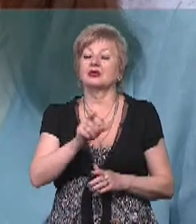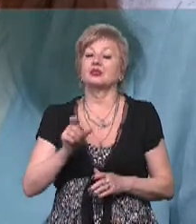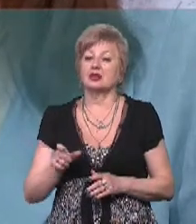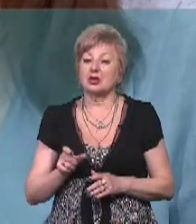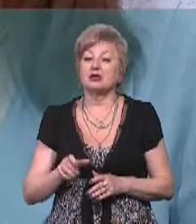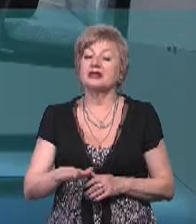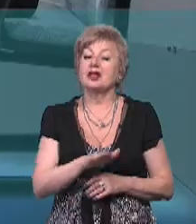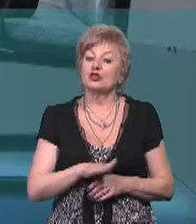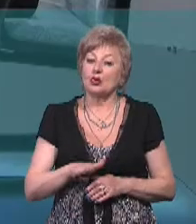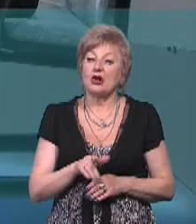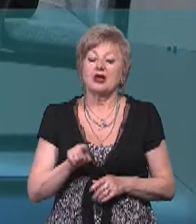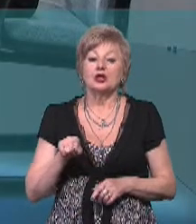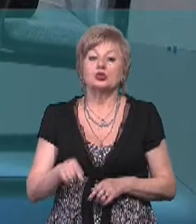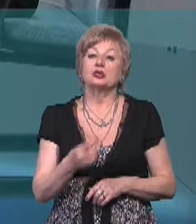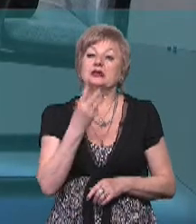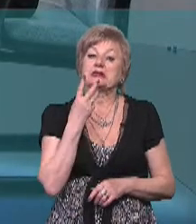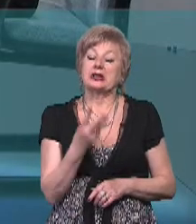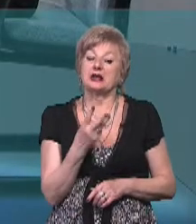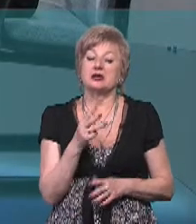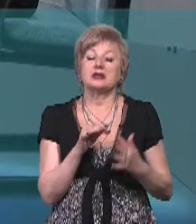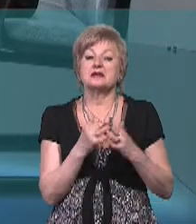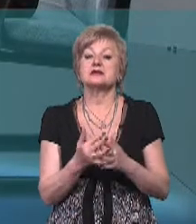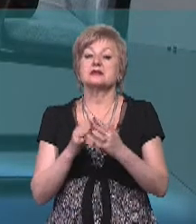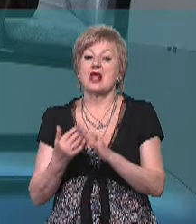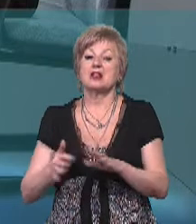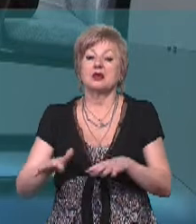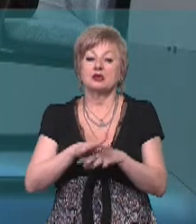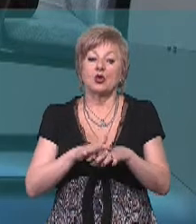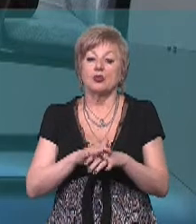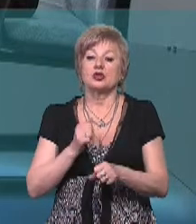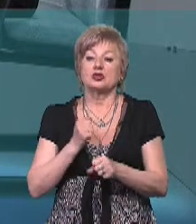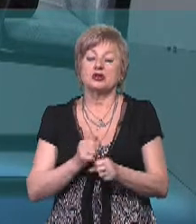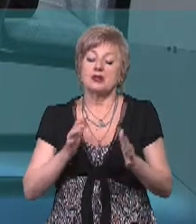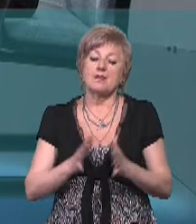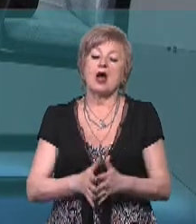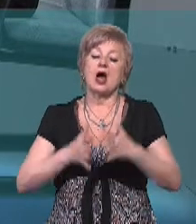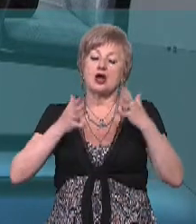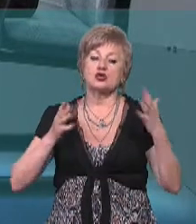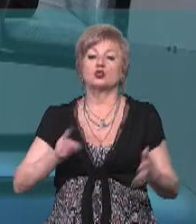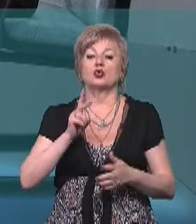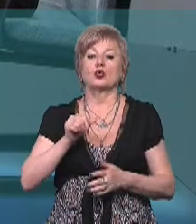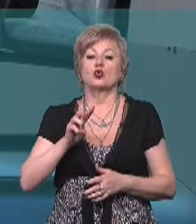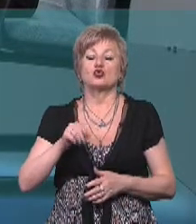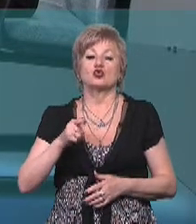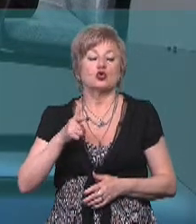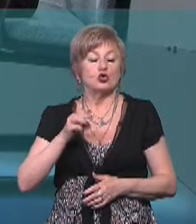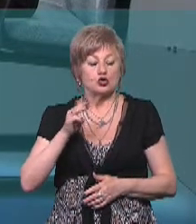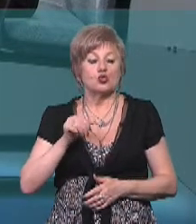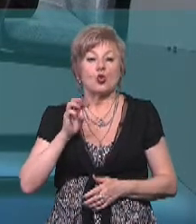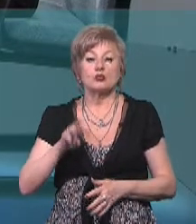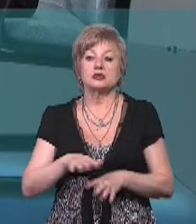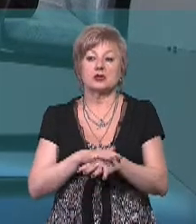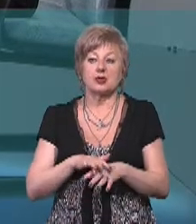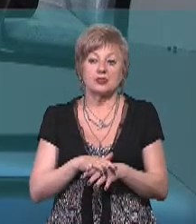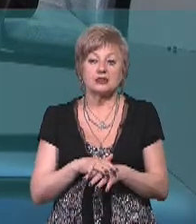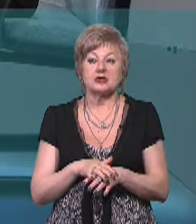Так? І тут три селищні громади, які утворюють величезну таку кошугумську громаду, але ні